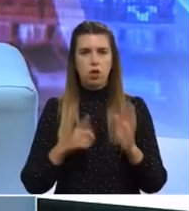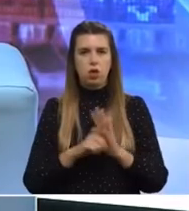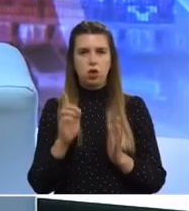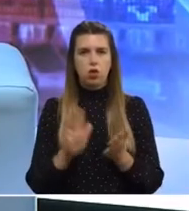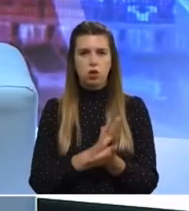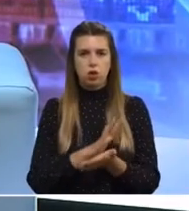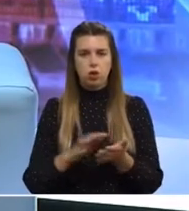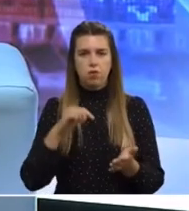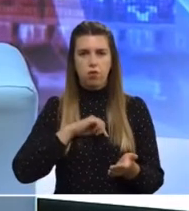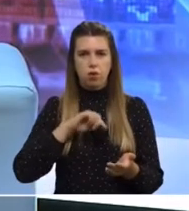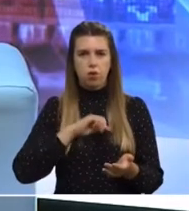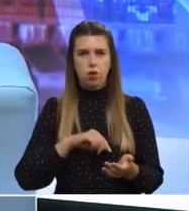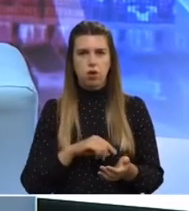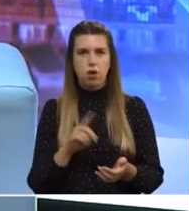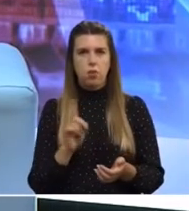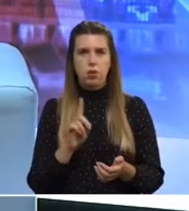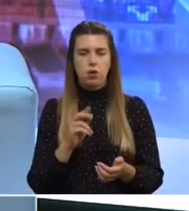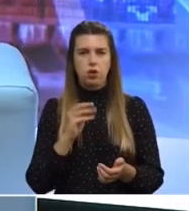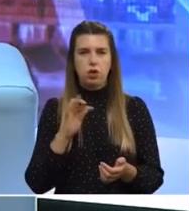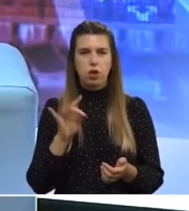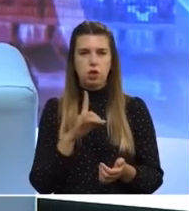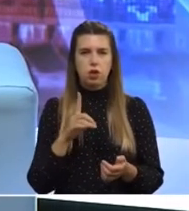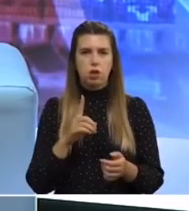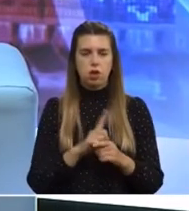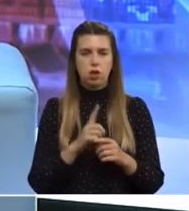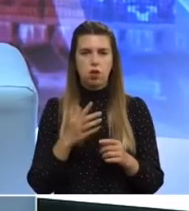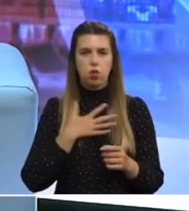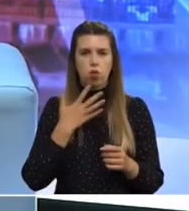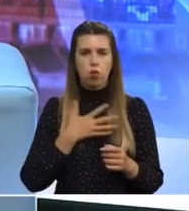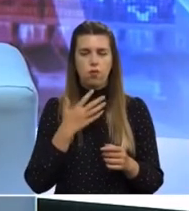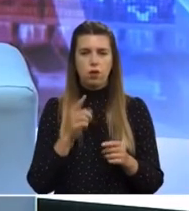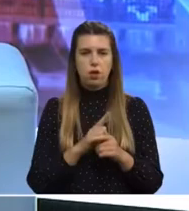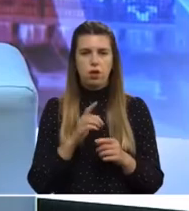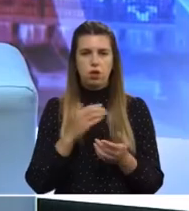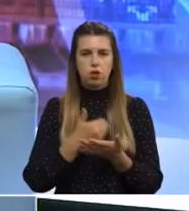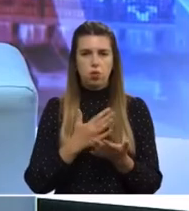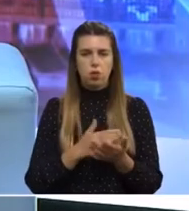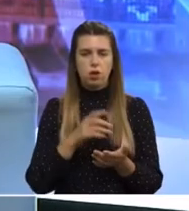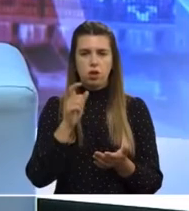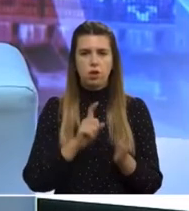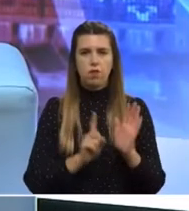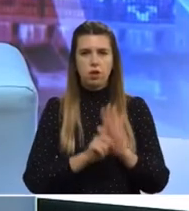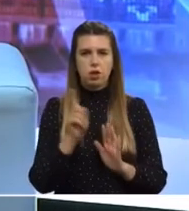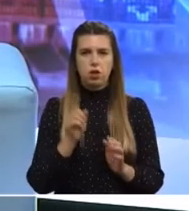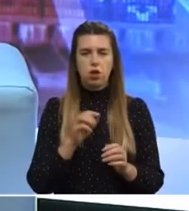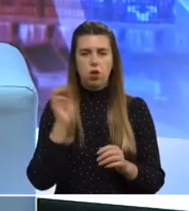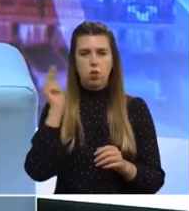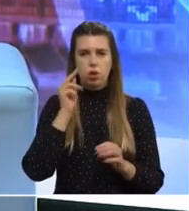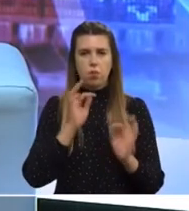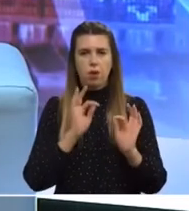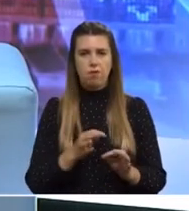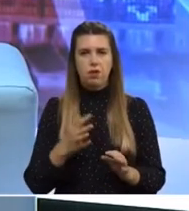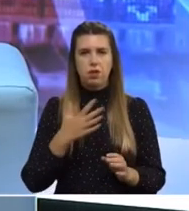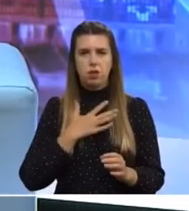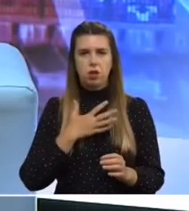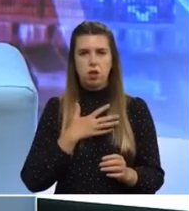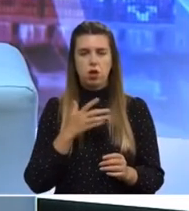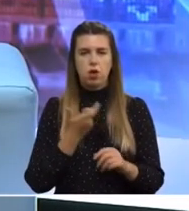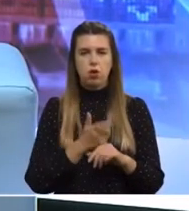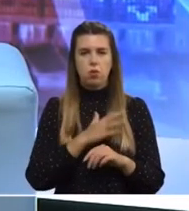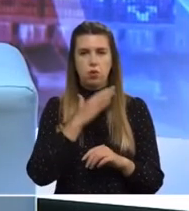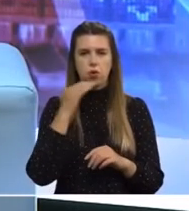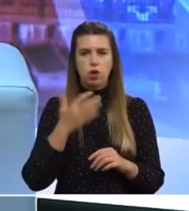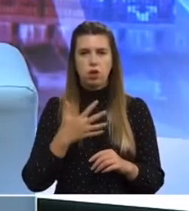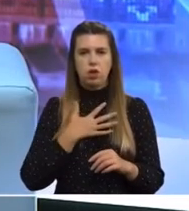словно начинают очищаться. Потому что через духовой инструмент человек невольно начинает обучаться правильному дыханию. Потому